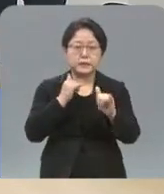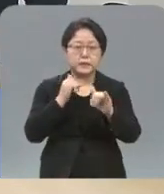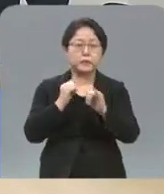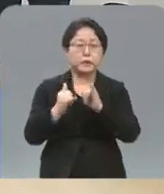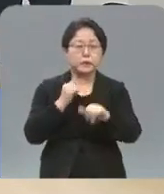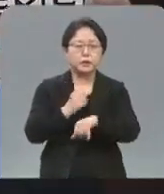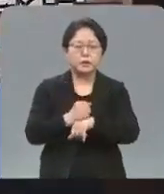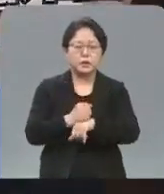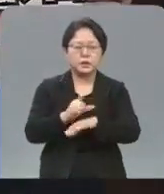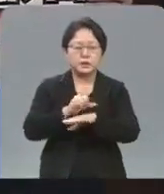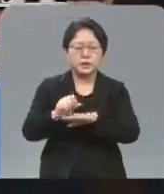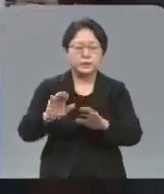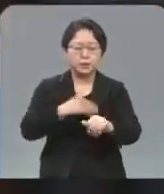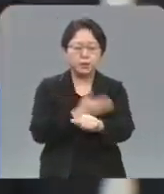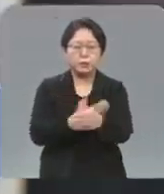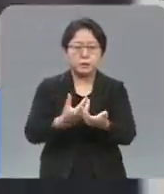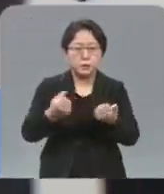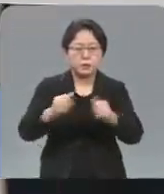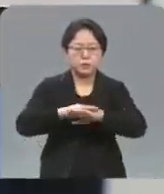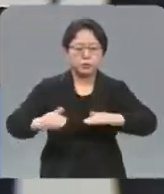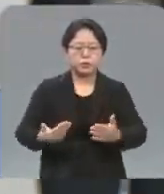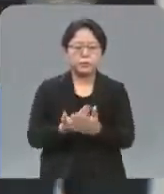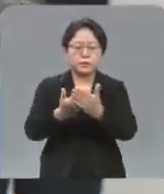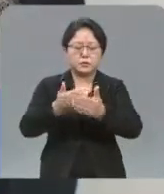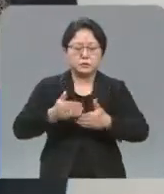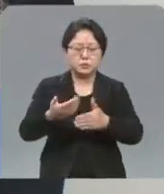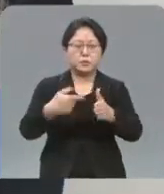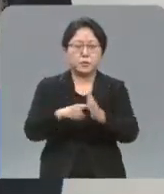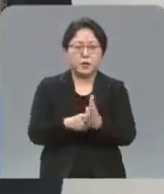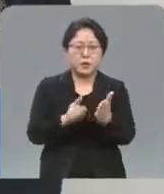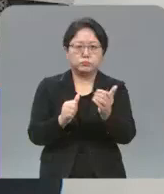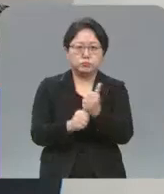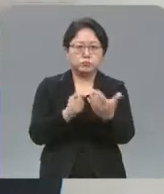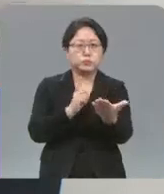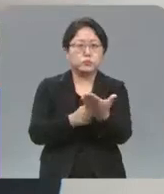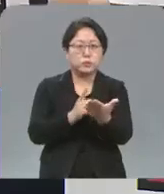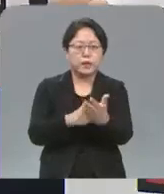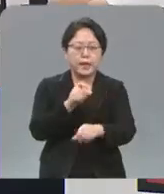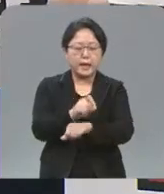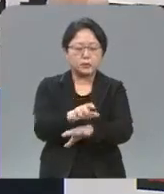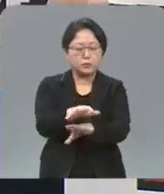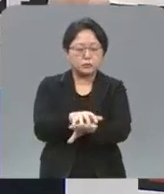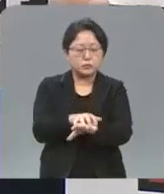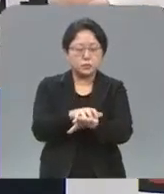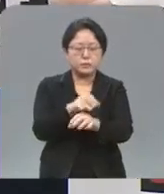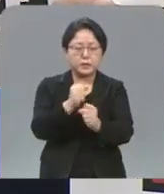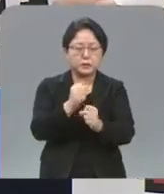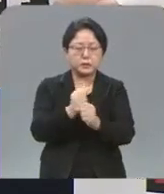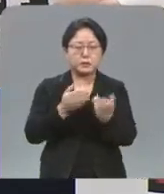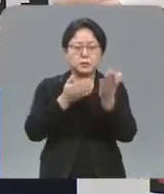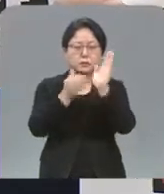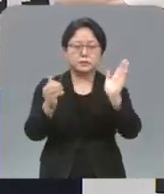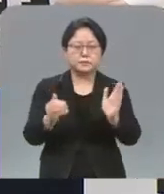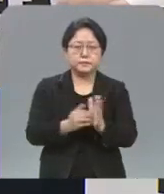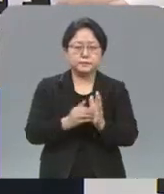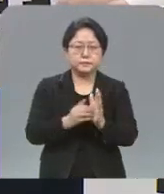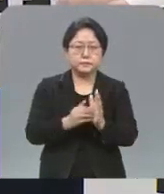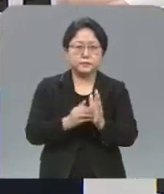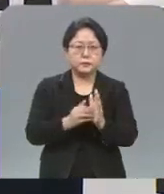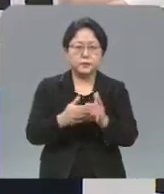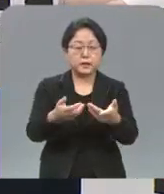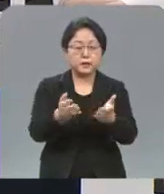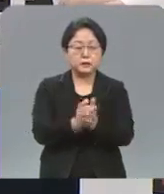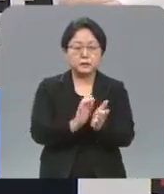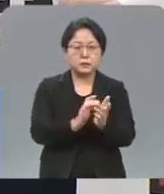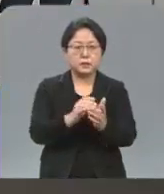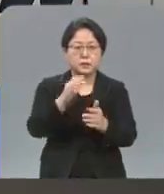열고 지방분권과 균형발전을 추진하기 위한 부총리급 행정조직을 설치할 것을 촉구했습니다. 이들